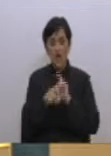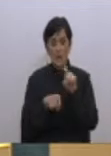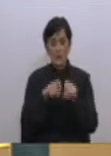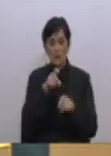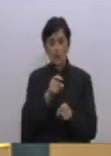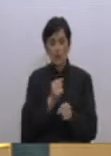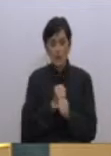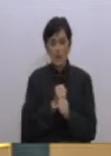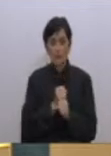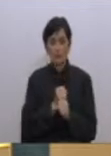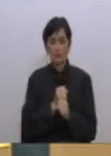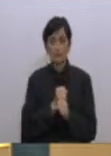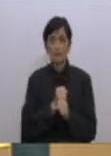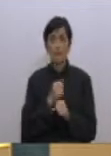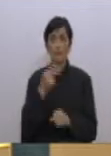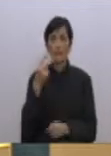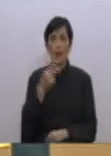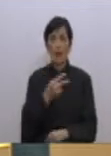ნაბიჯები.